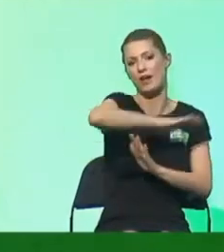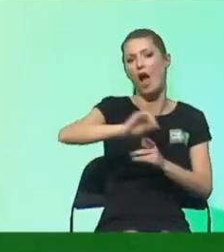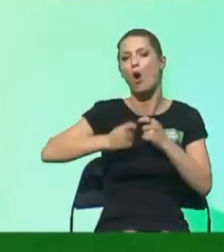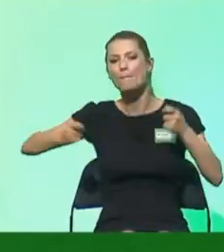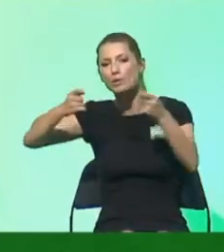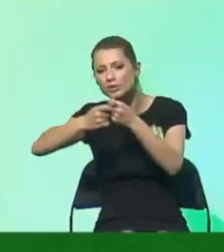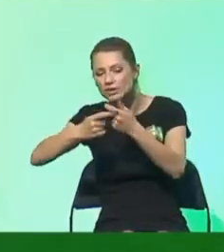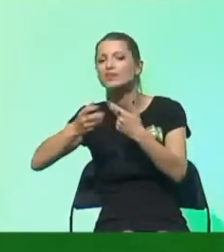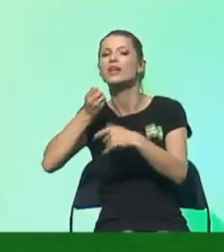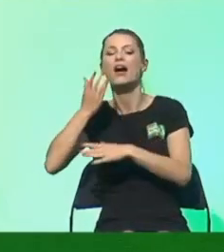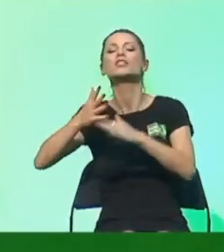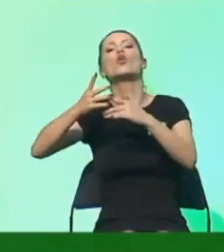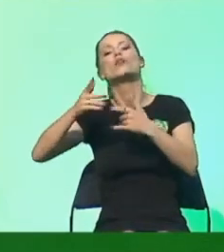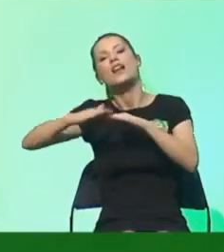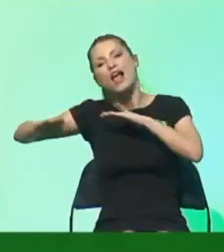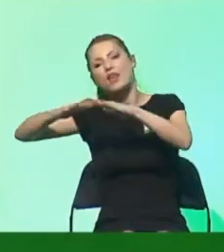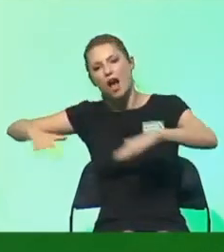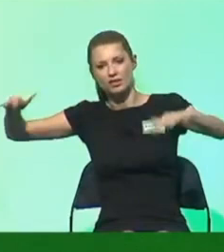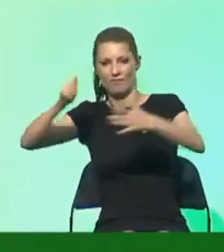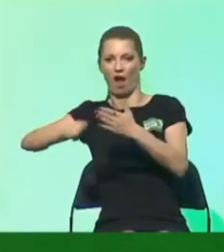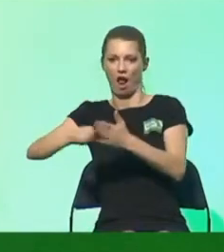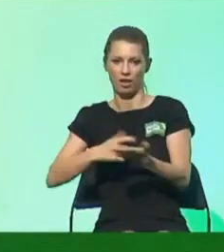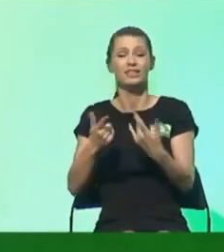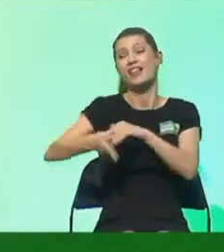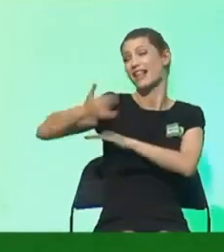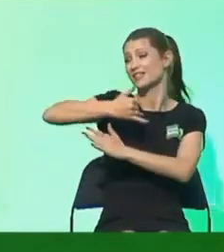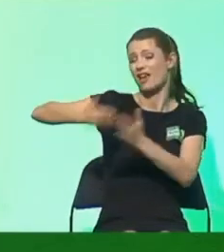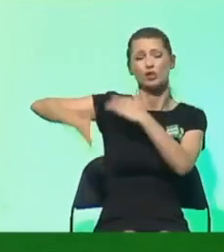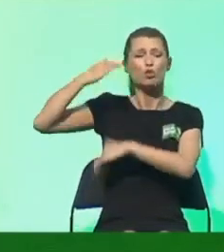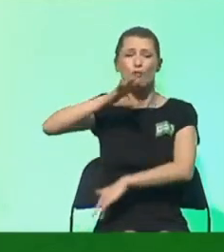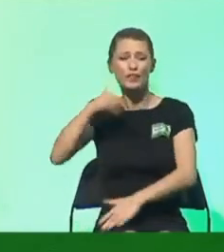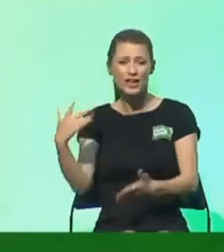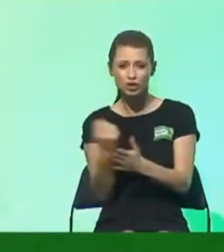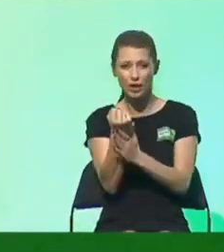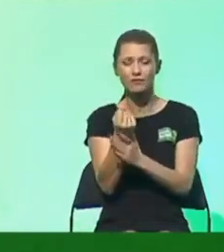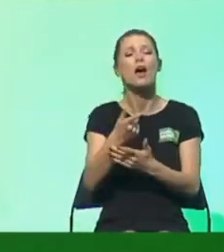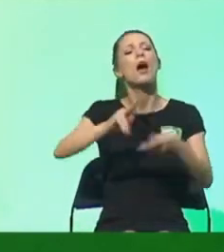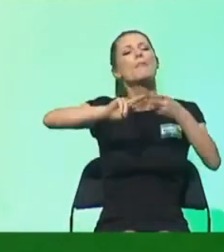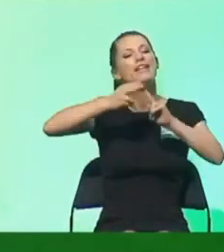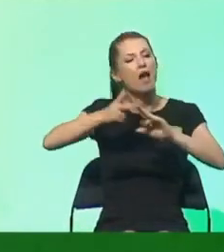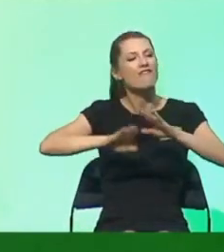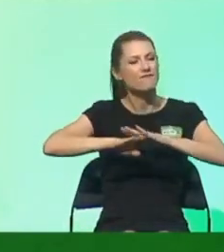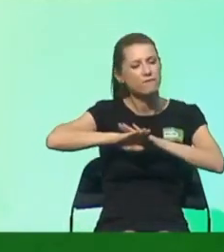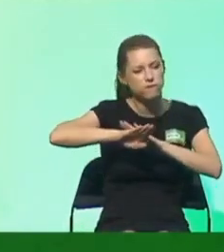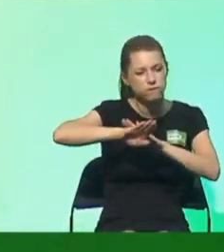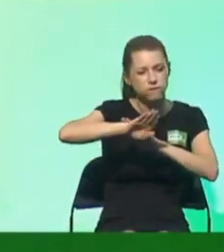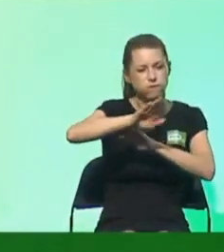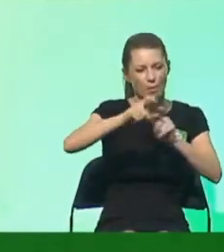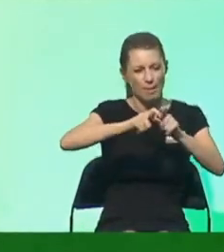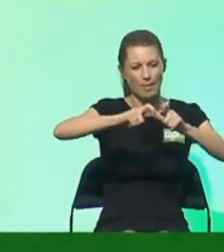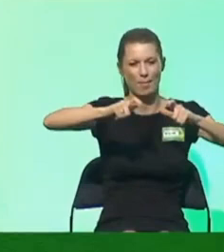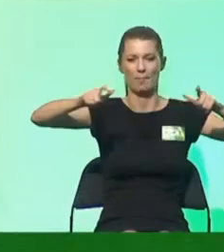und bei der Landtagswahl. Wir haben so viel erreicht in den letzten Jahren in der Partei, in der Fraktion, ein Mitgliederwachstum, das man sich kaum vorstellen